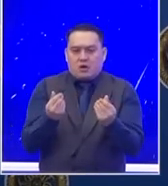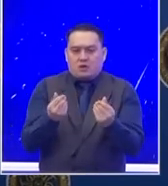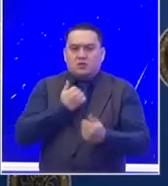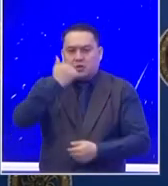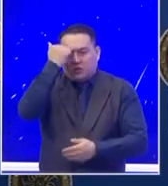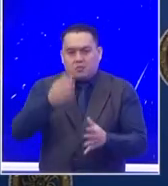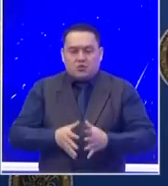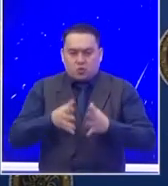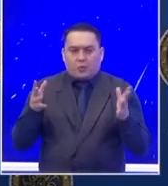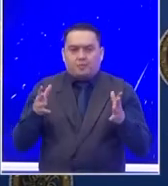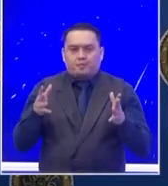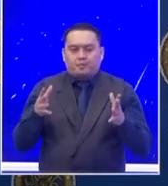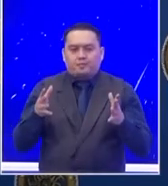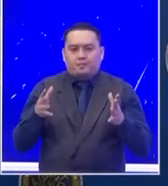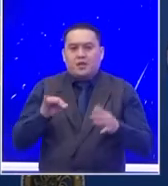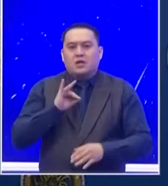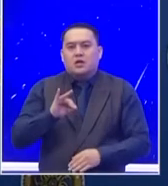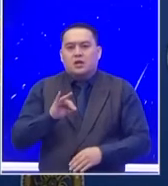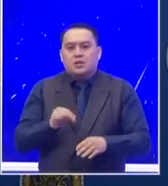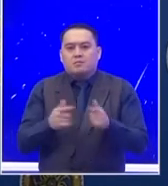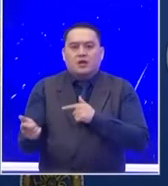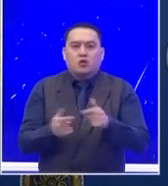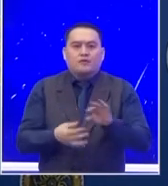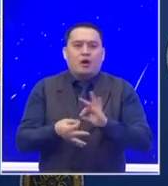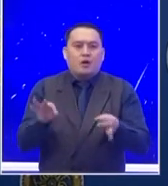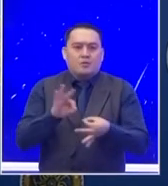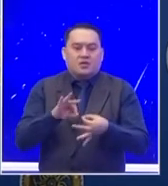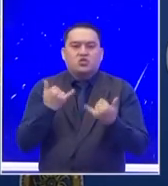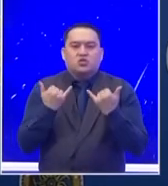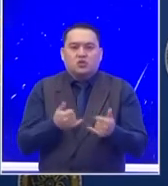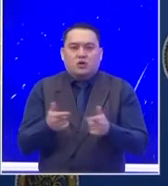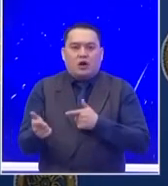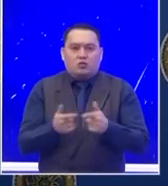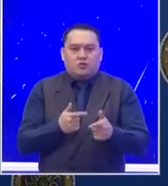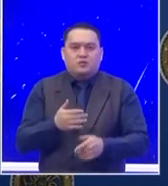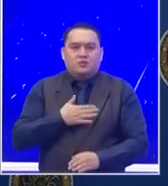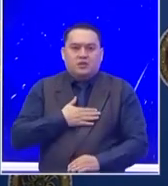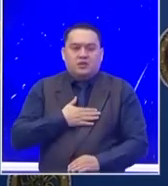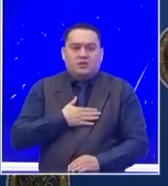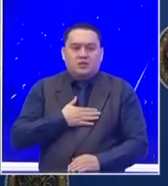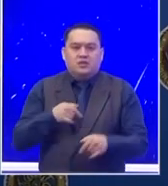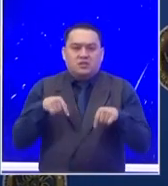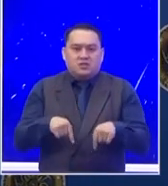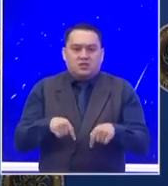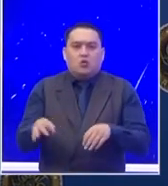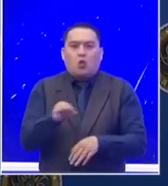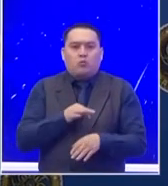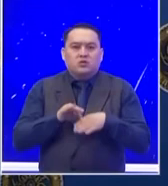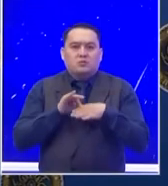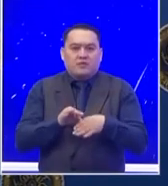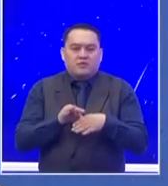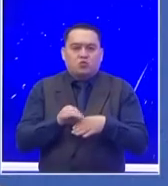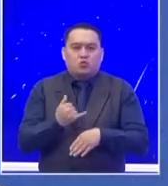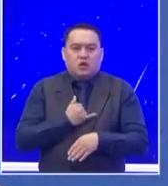Спасибо. И подготовка к Олимпиаде идет полным ходом, готовимся. И здесь и в области проходят